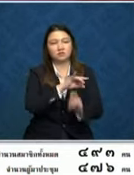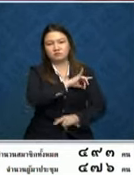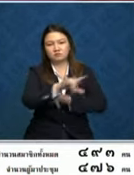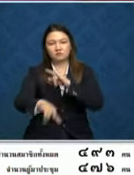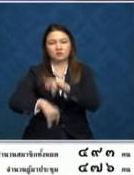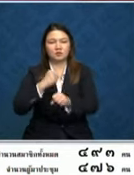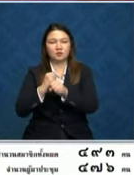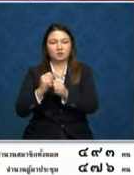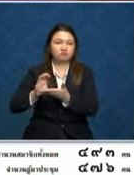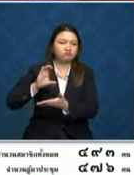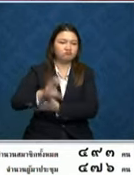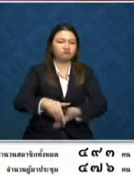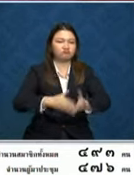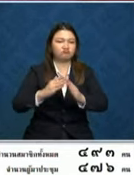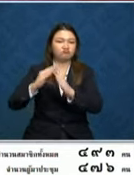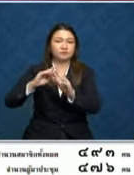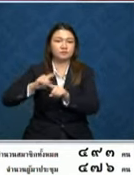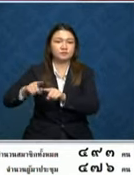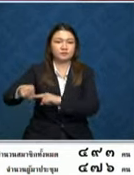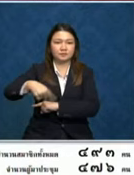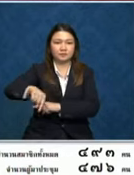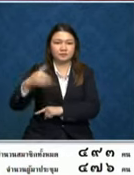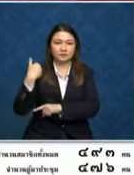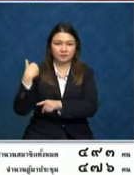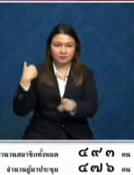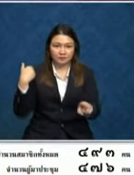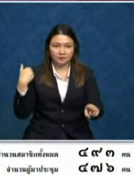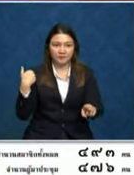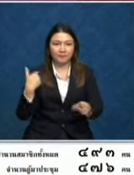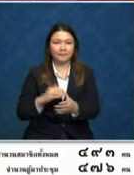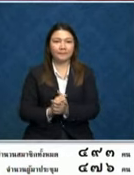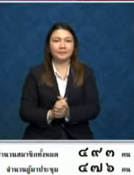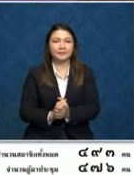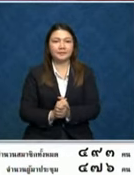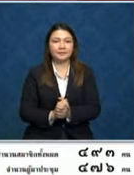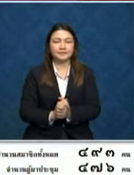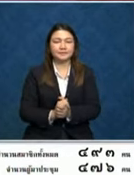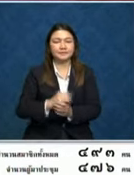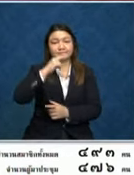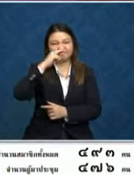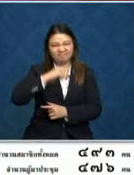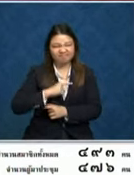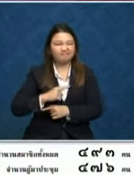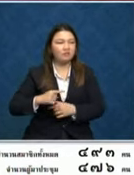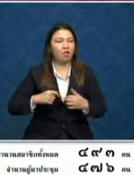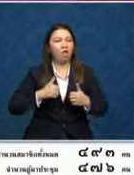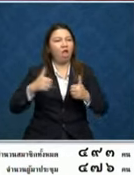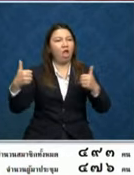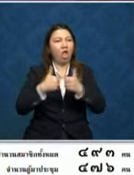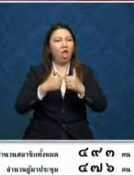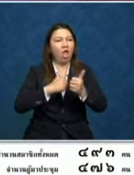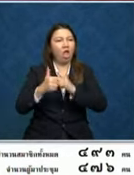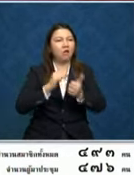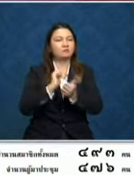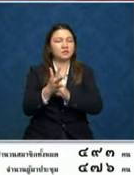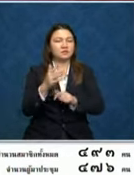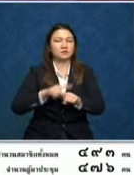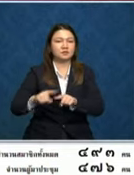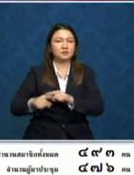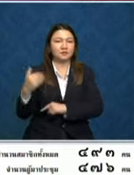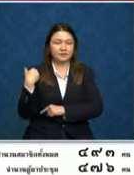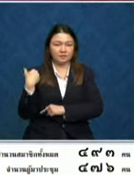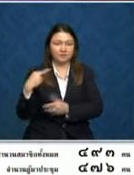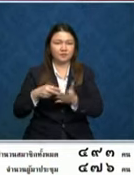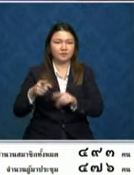าติที่มาบุกนะครับสถานประกอบการผู้ประกอบการไทยนะครับแล้วก็โครงการของกรมศุลกาก